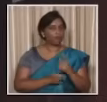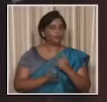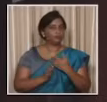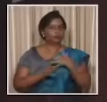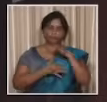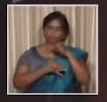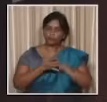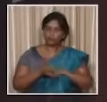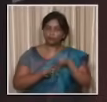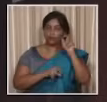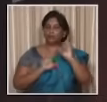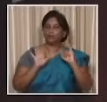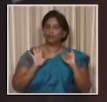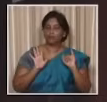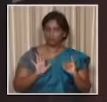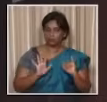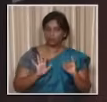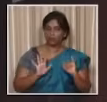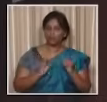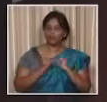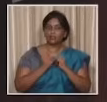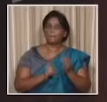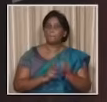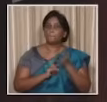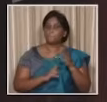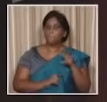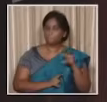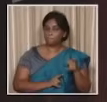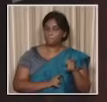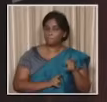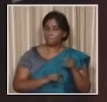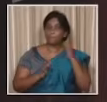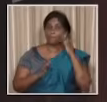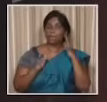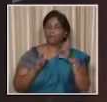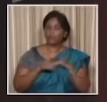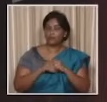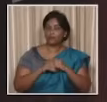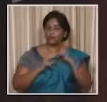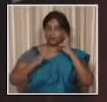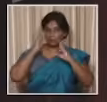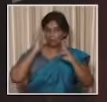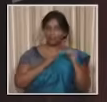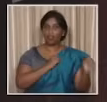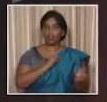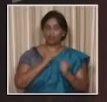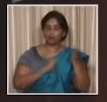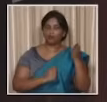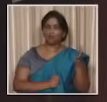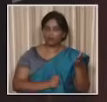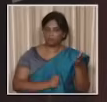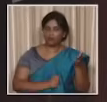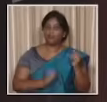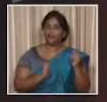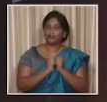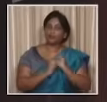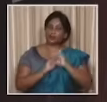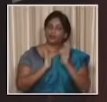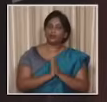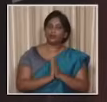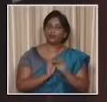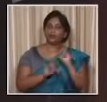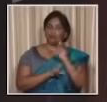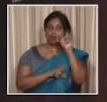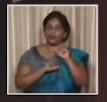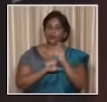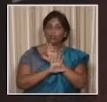උත්තර අරගෙන දෙනවා 6 දිනෙකින් සජිත් ප්‍රේමදාස මහත්මයාගේ බිරිඳගේ සැලුන් එකේ අතු ගෑවේ ඒගොල්ලෝ ඒ වැඩ කරේ ඒගොල්ලෝ 19